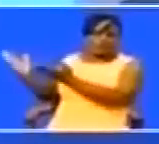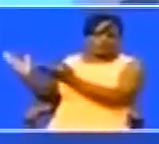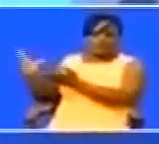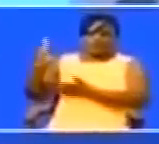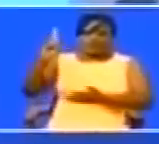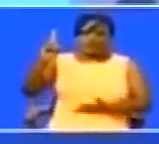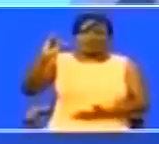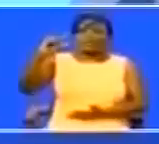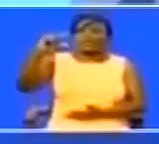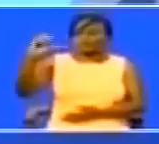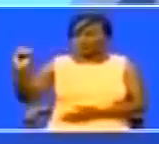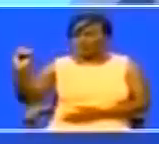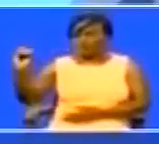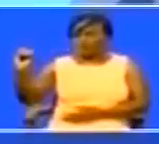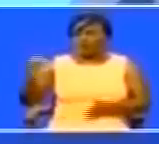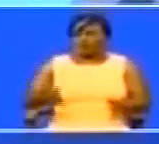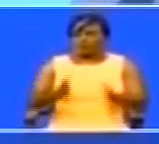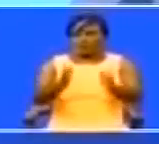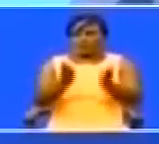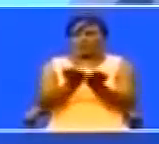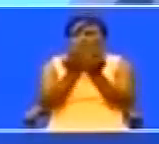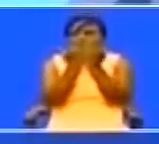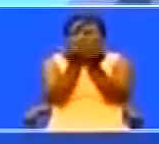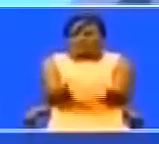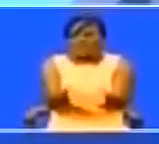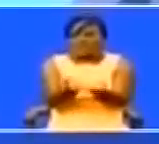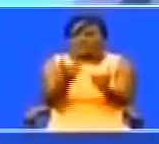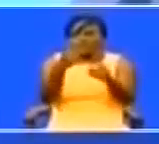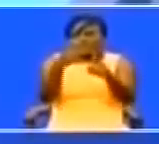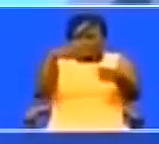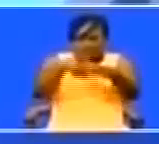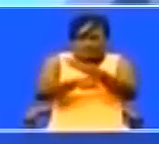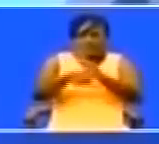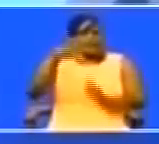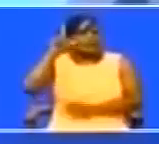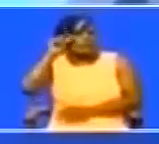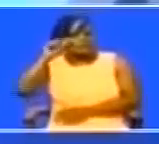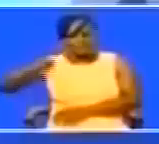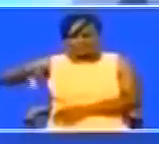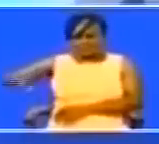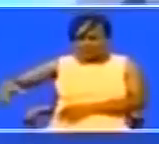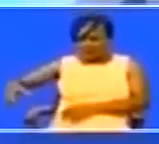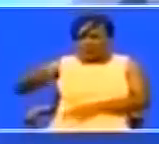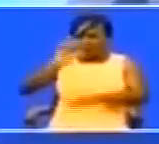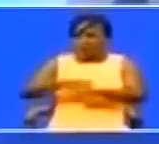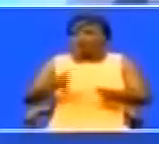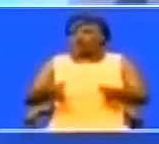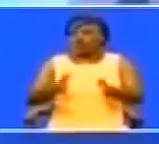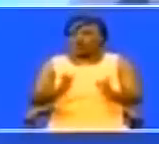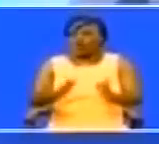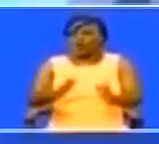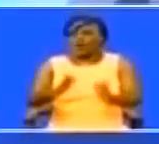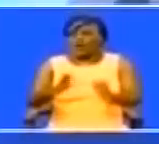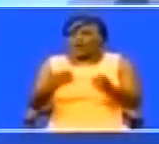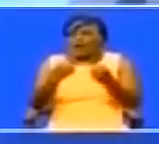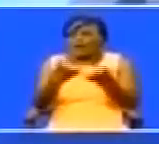Road, barabara inayokutoa feri ikikuingiza Mombasa mjini. Katika barabara hii